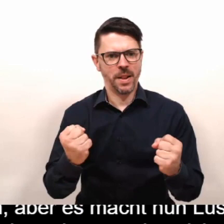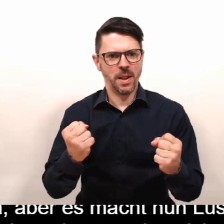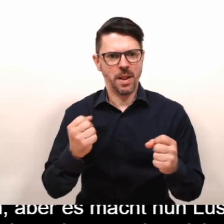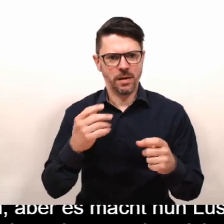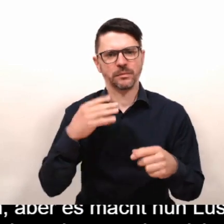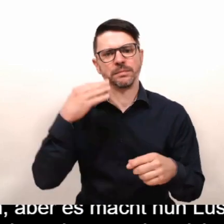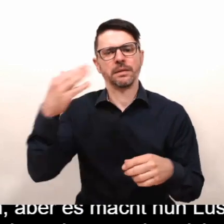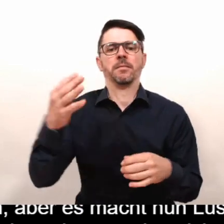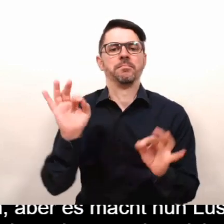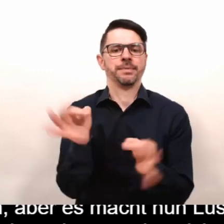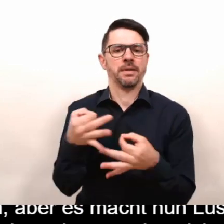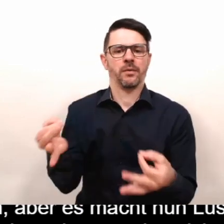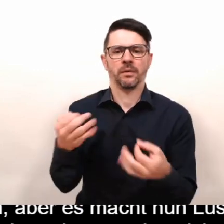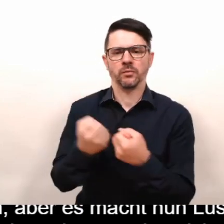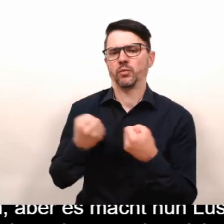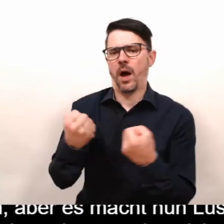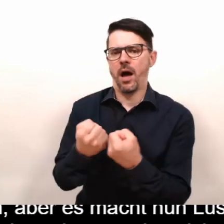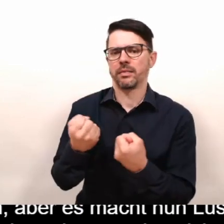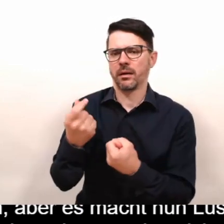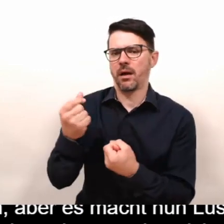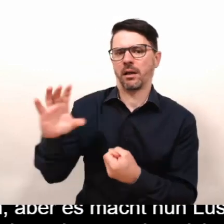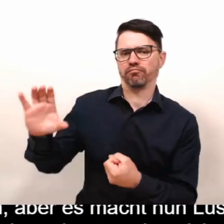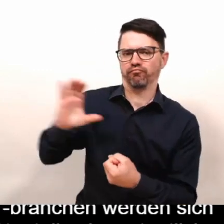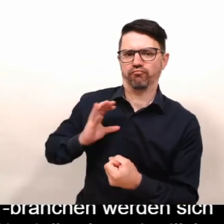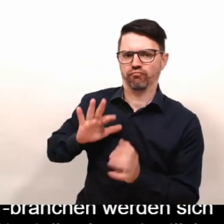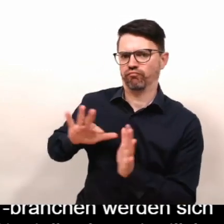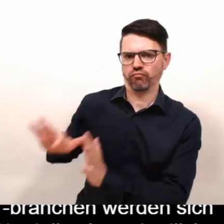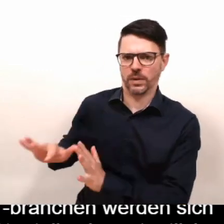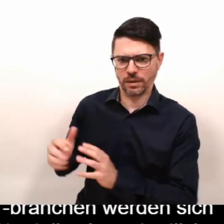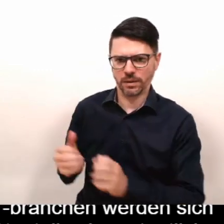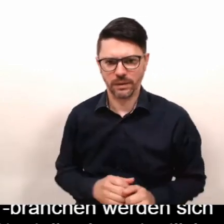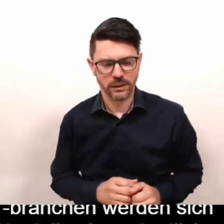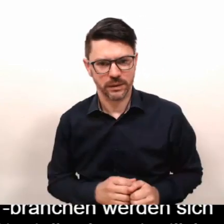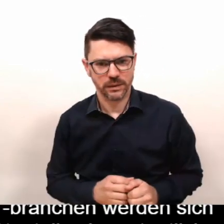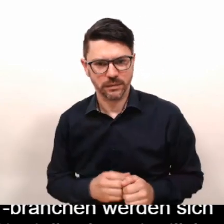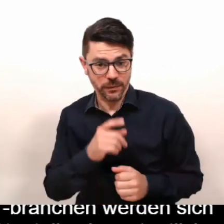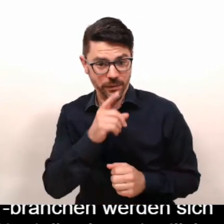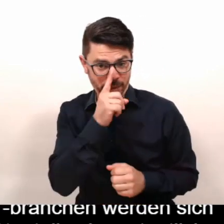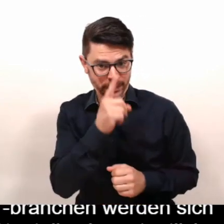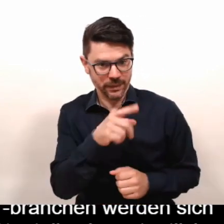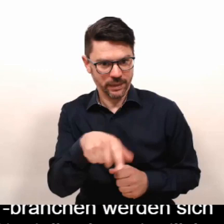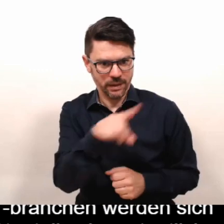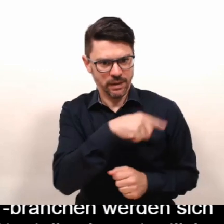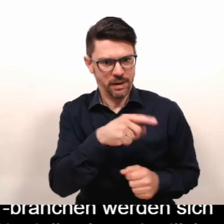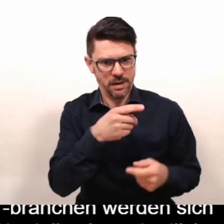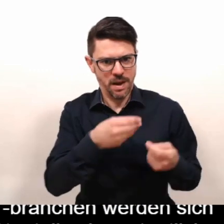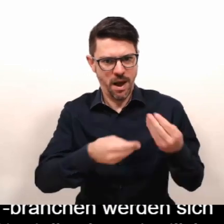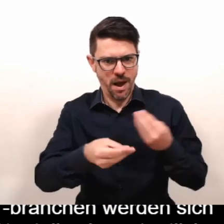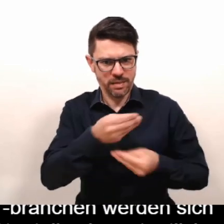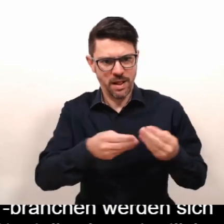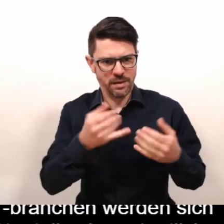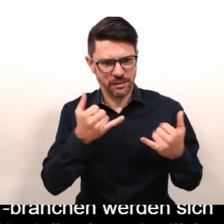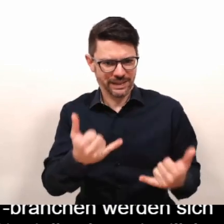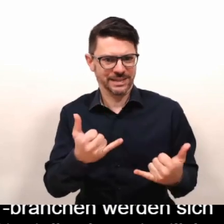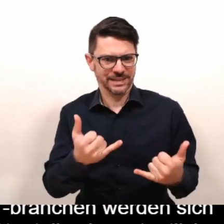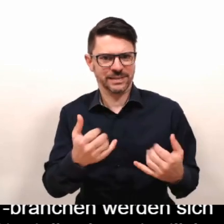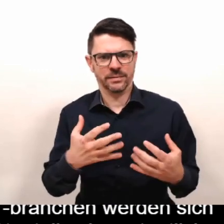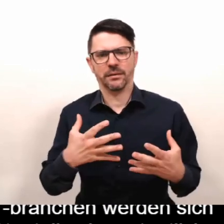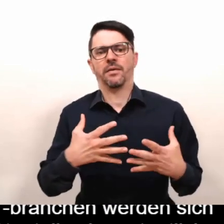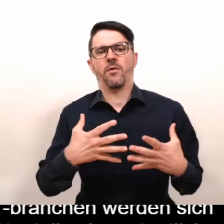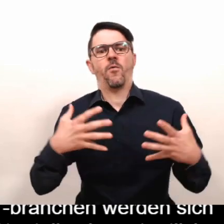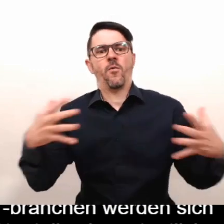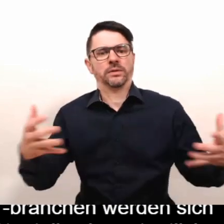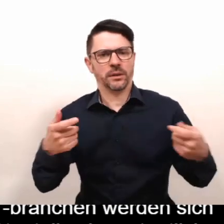nicht in den Laden gelassen. Und damit ist die Infektionsgefahr nach der Aussage der Infektiologen ja so weit in